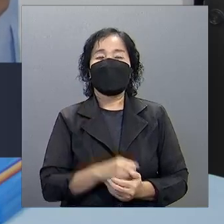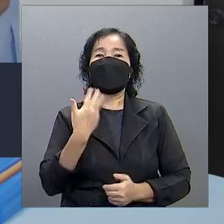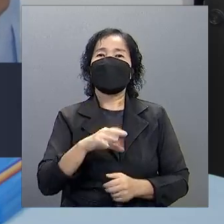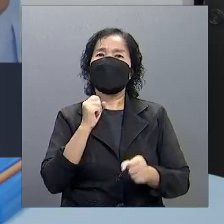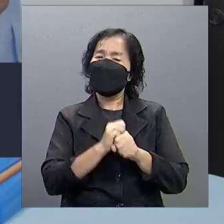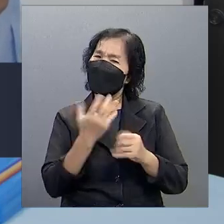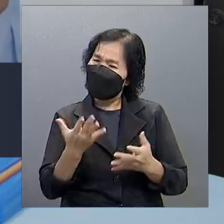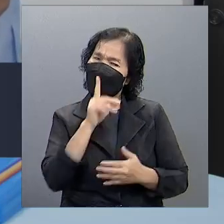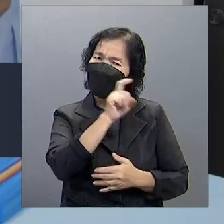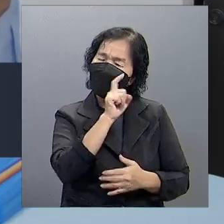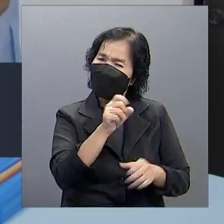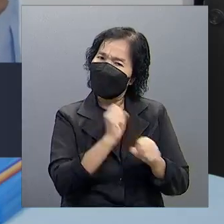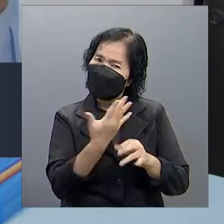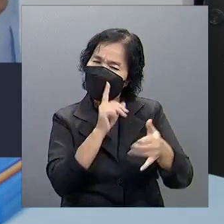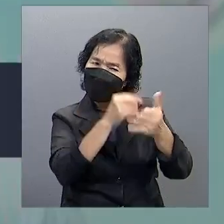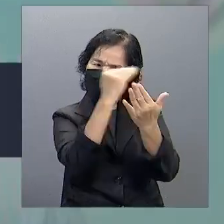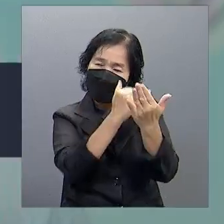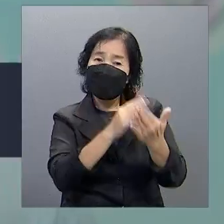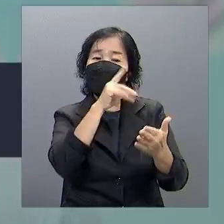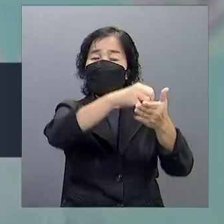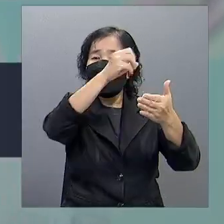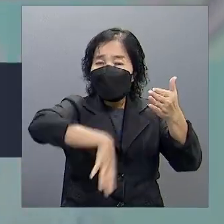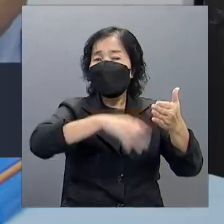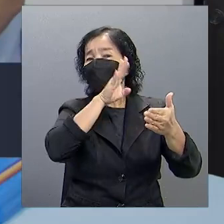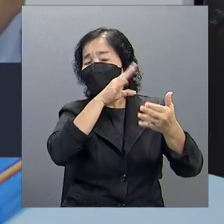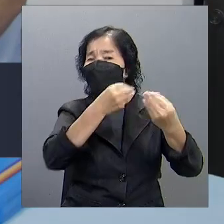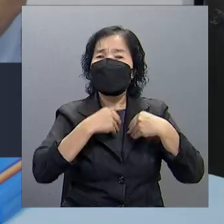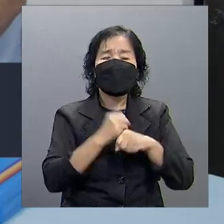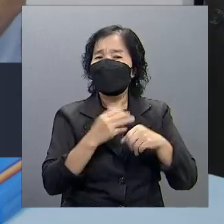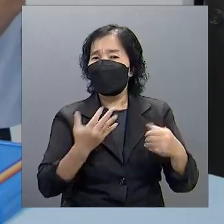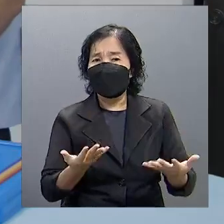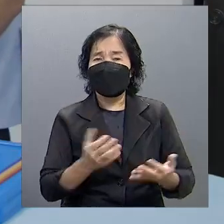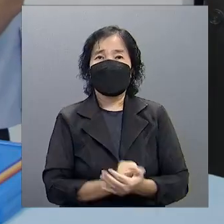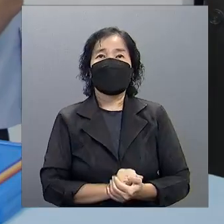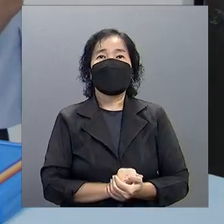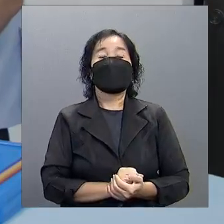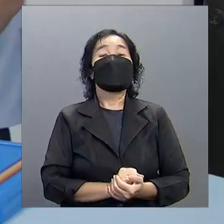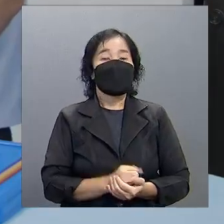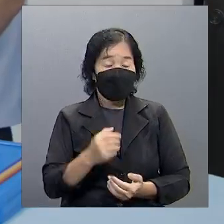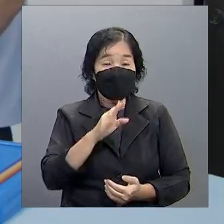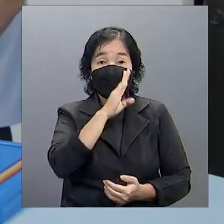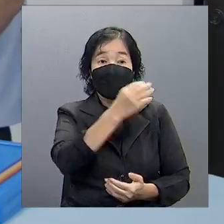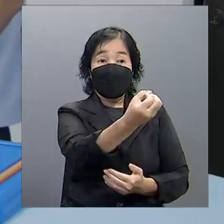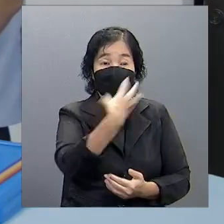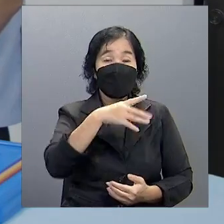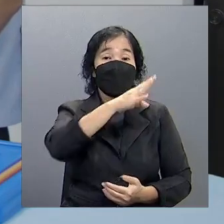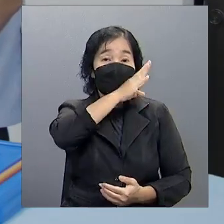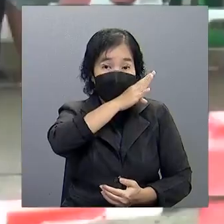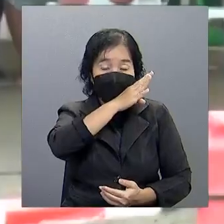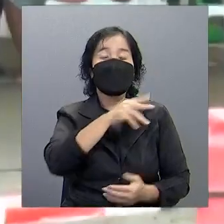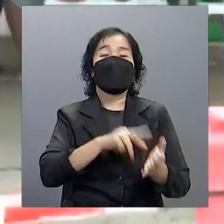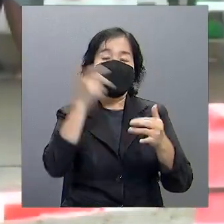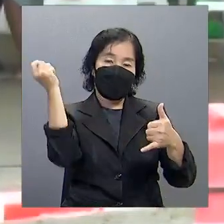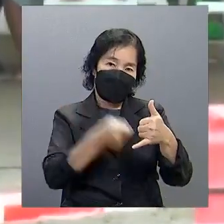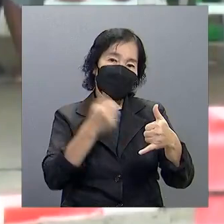ในกรณีที่เขาไม่พูดความจริงไม่ให้ความร่วมมือโกหกเนี่ยมันมีโทษทางกฎหมายไหม ในกรณีให้การเท็จมันก็มีโทษผิดพรบ.ส